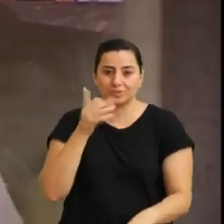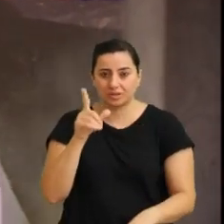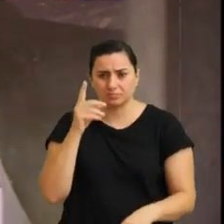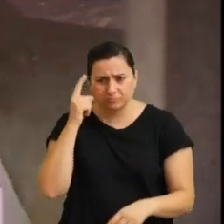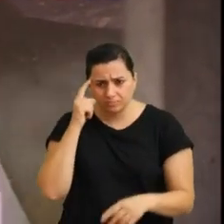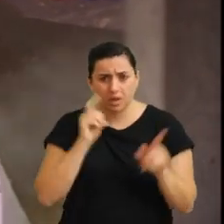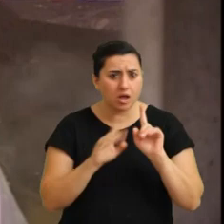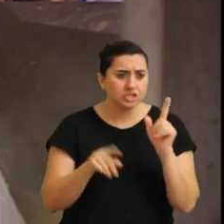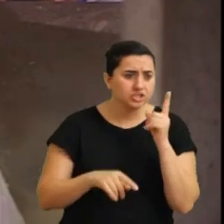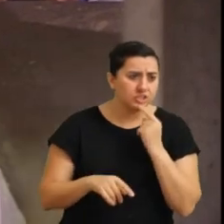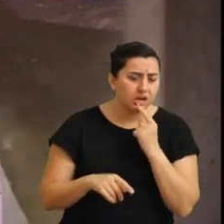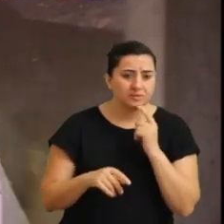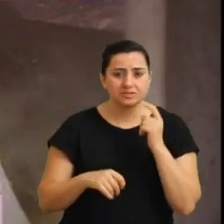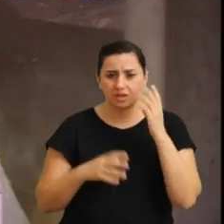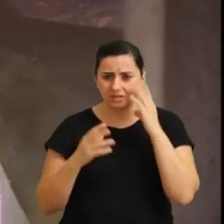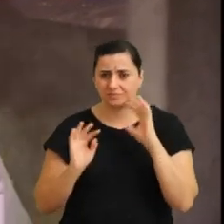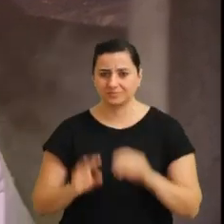Süzeceğiz. Ünlem işareti. Anladın mı?